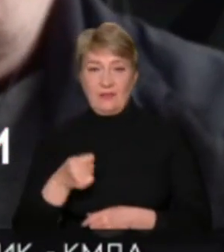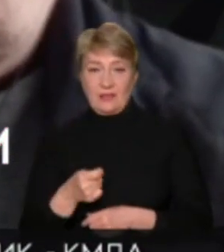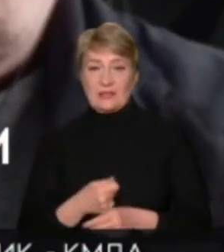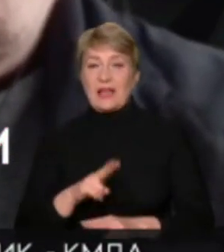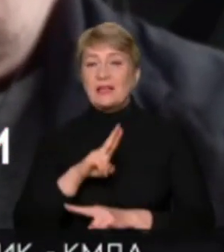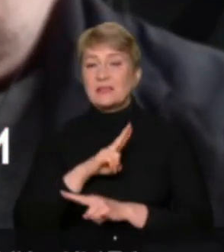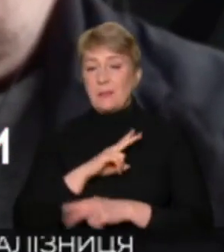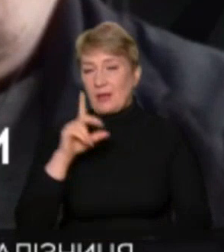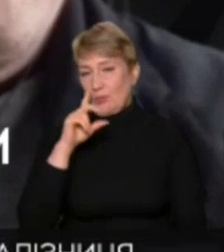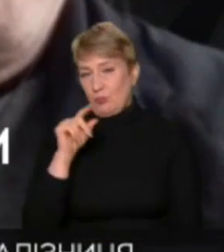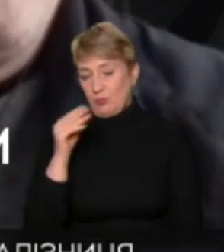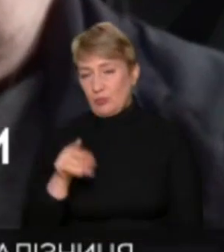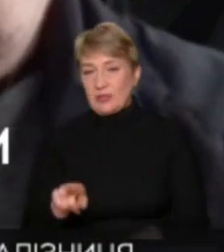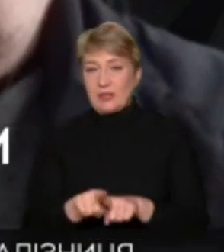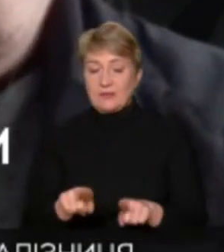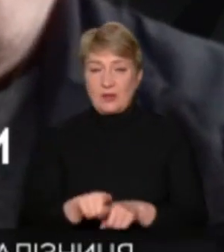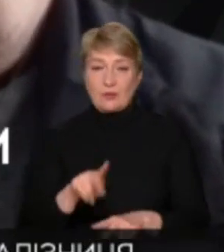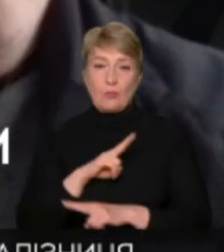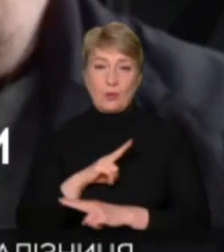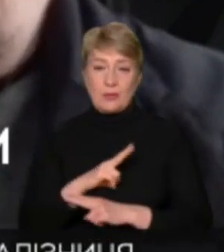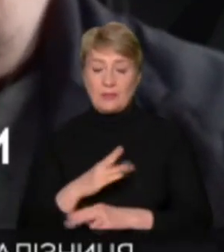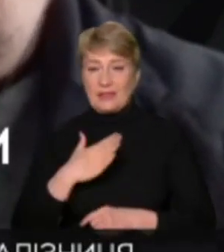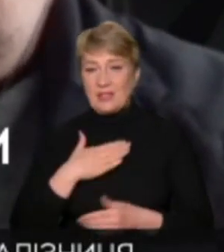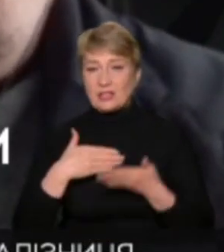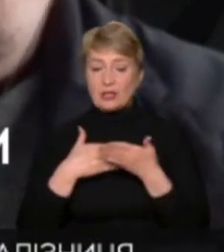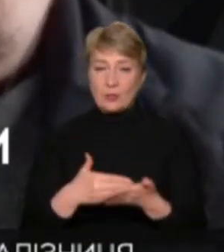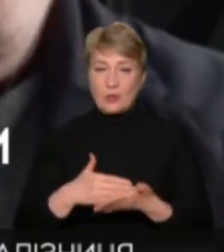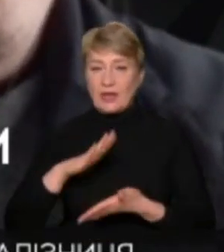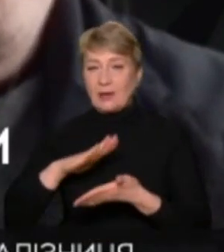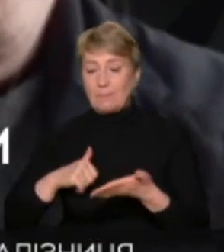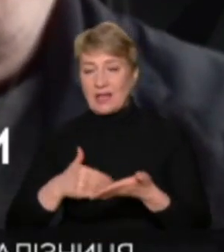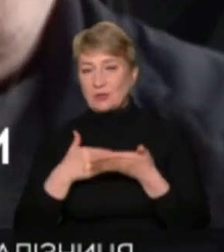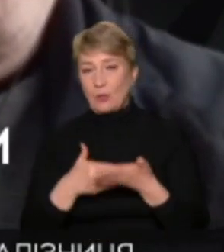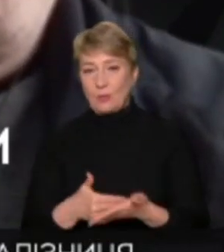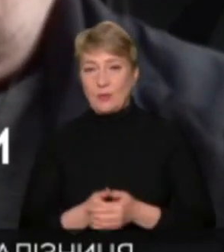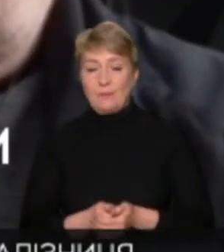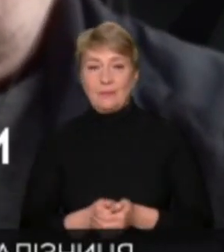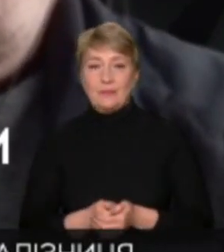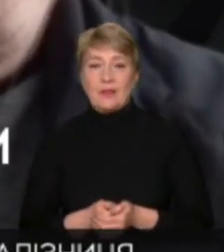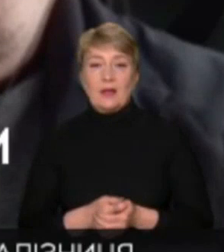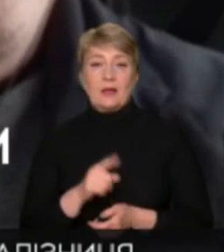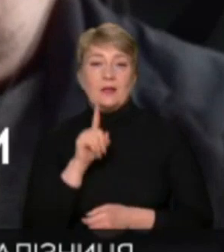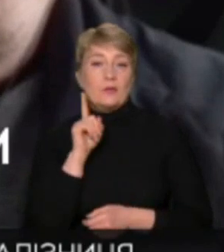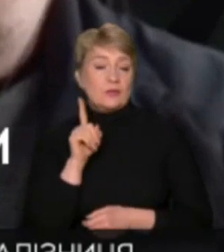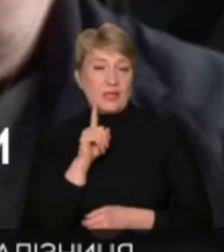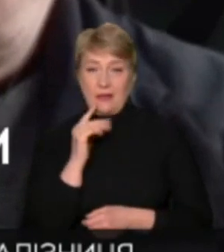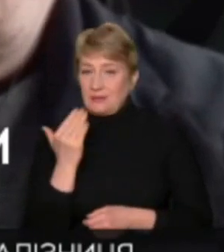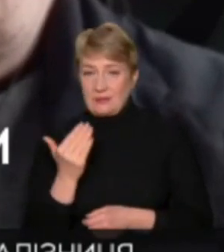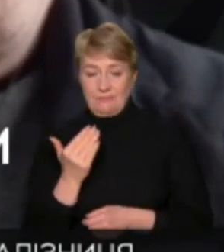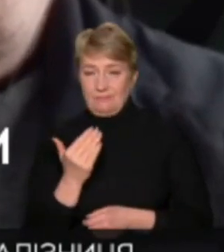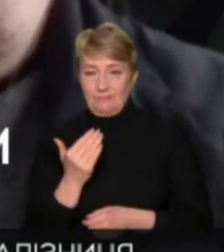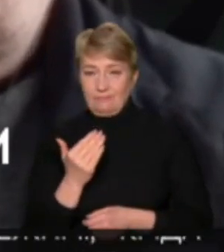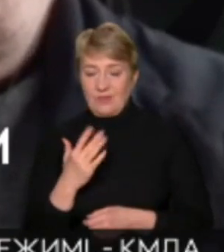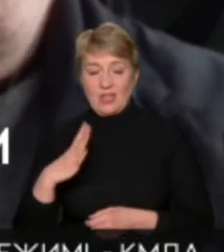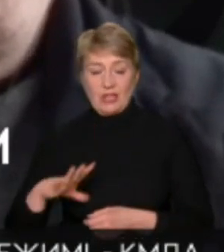я думаю, він рано чи пізно все одно помре з нашої допомоги чи без нашої допомоги. Ну, Зеленського вони не дотягнуться, це однозначно. Мене